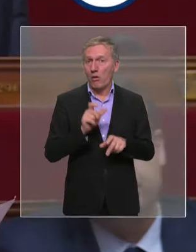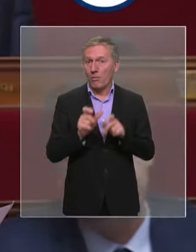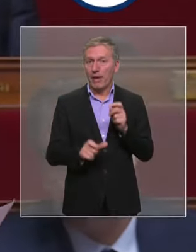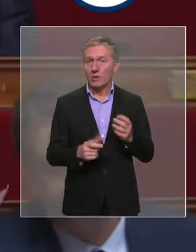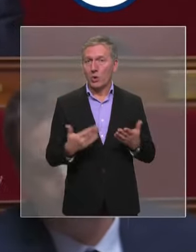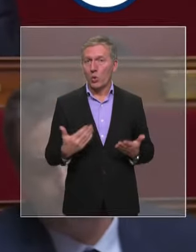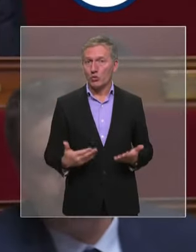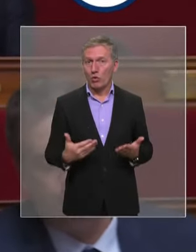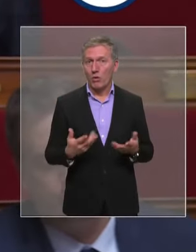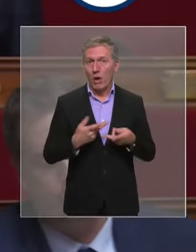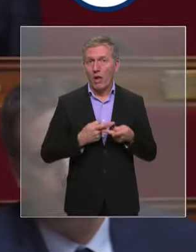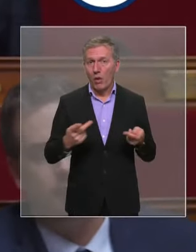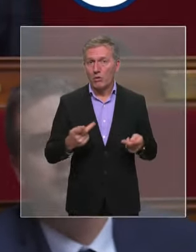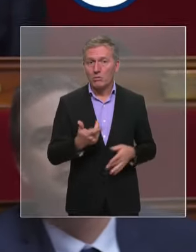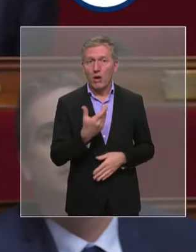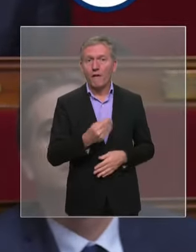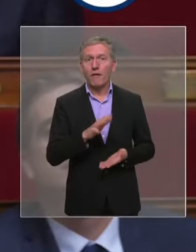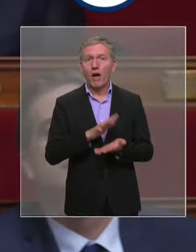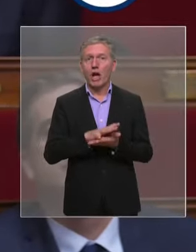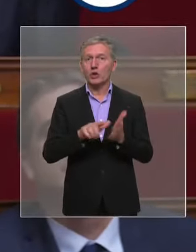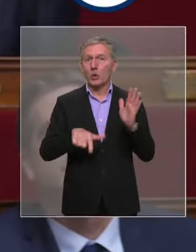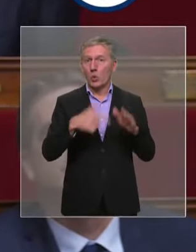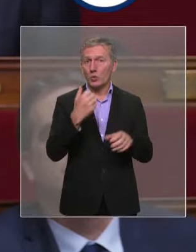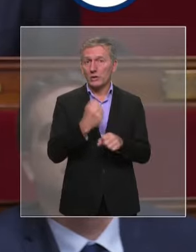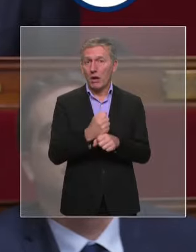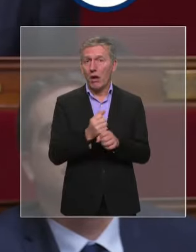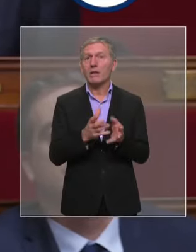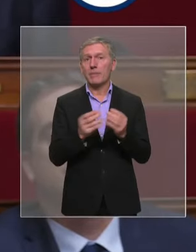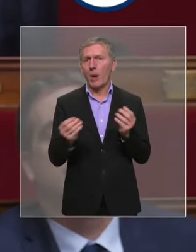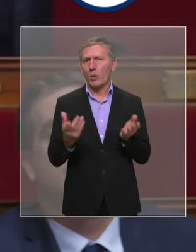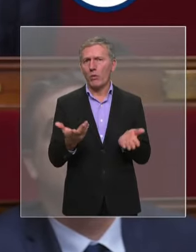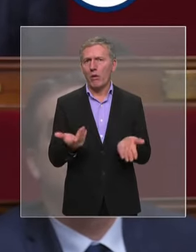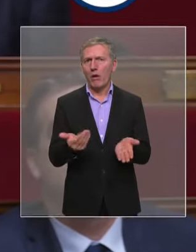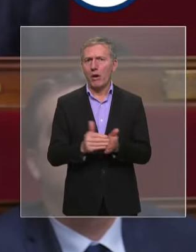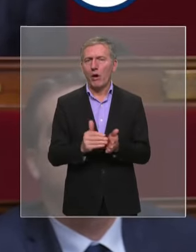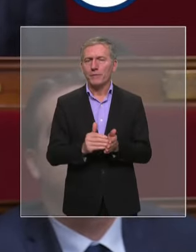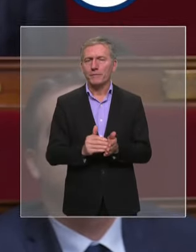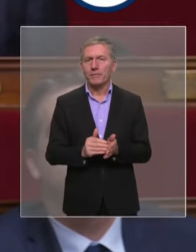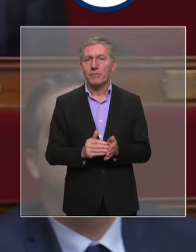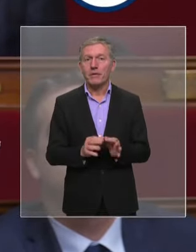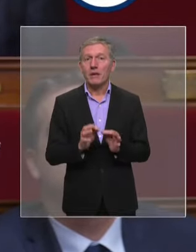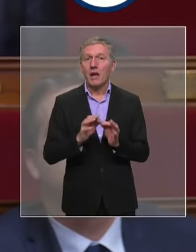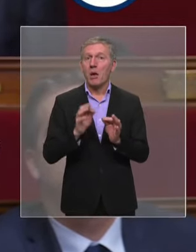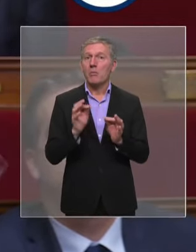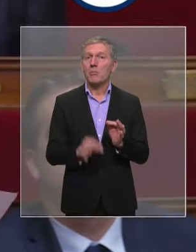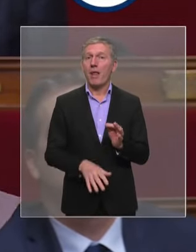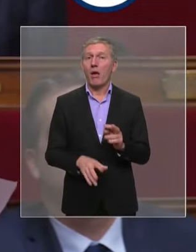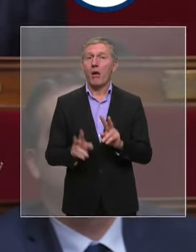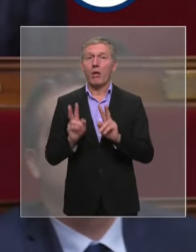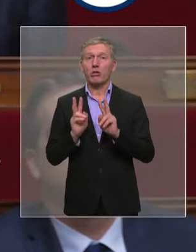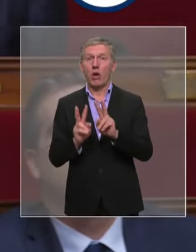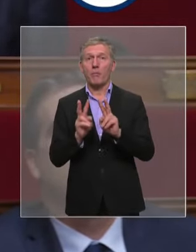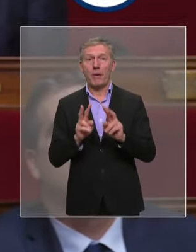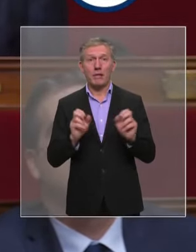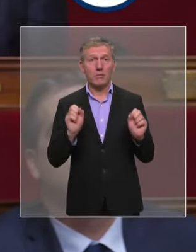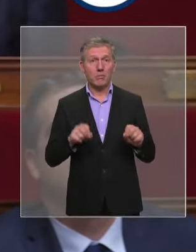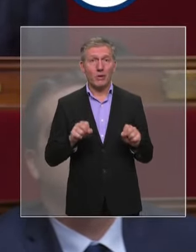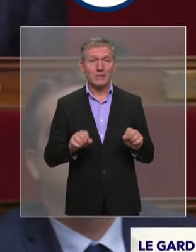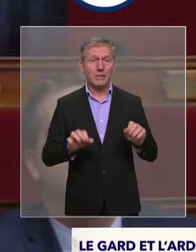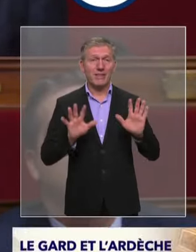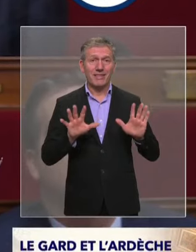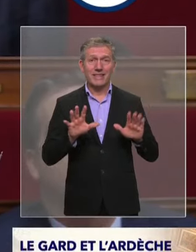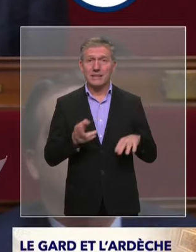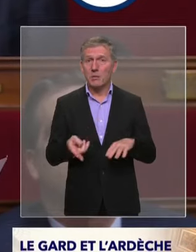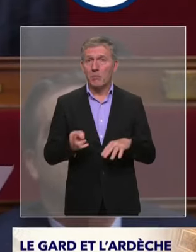à ce jour. Un enfant de 12 ans est encore disparu. Le bilan de cette tempête pourrait s'élever à 10